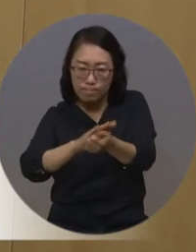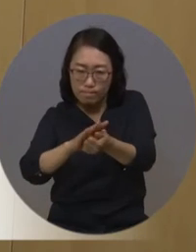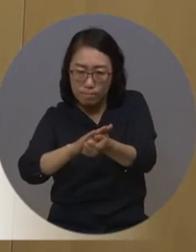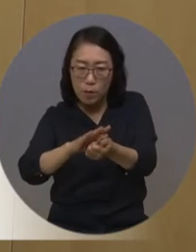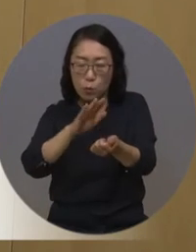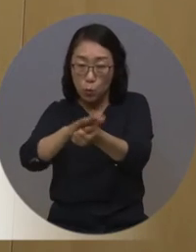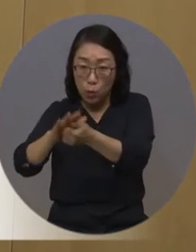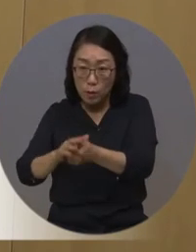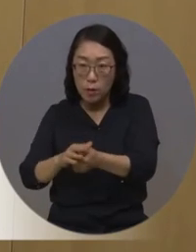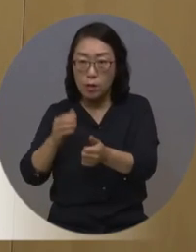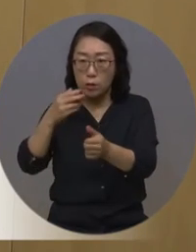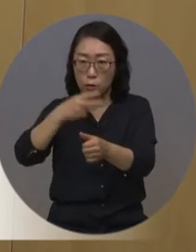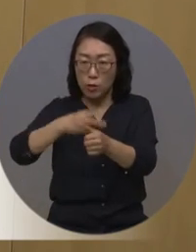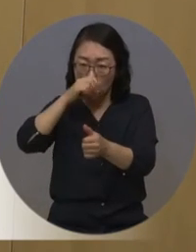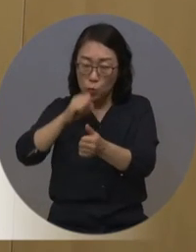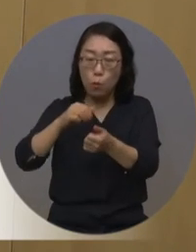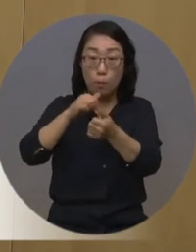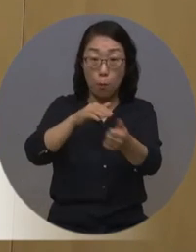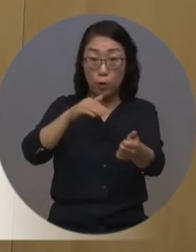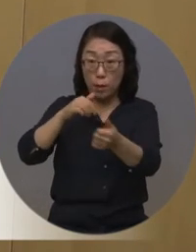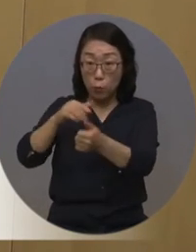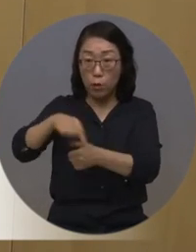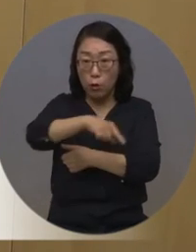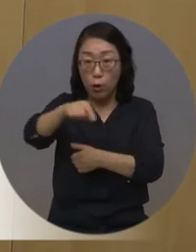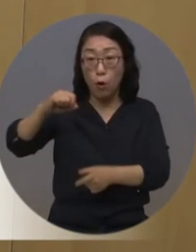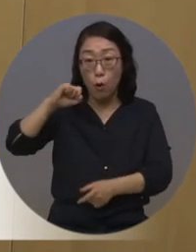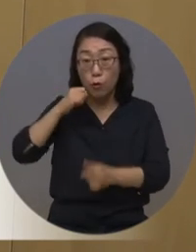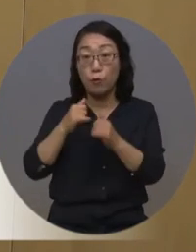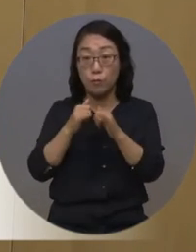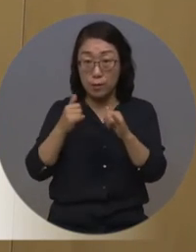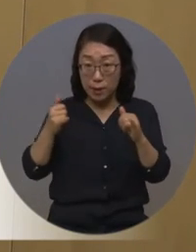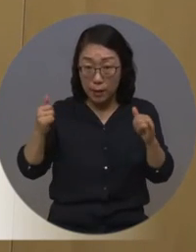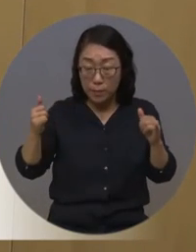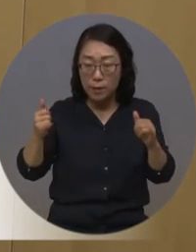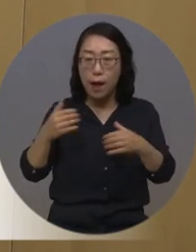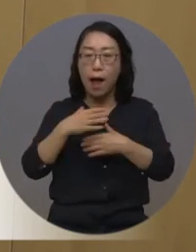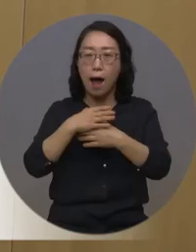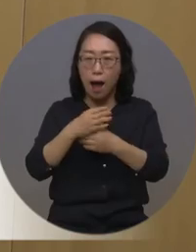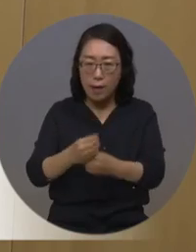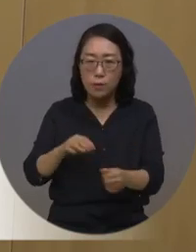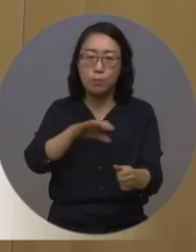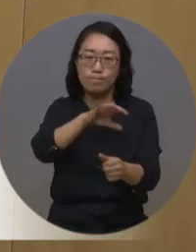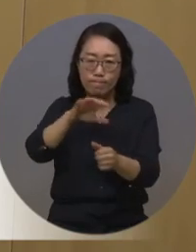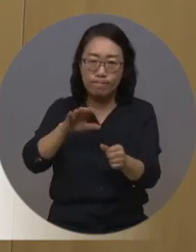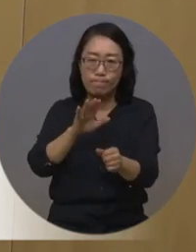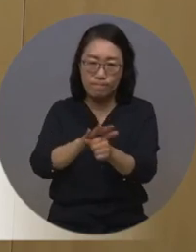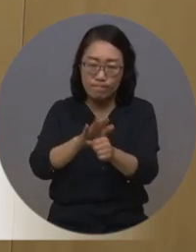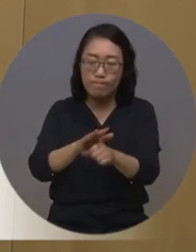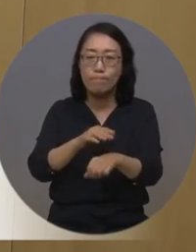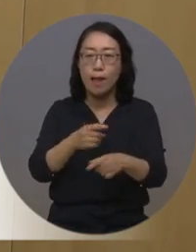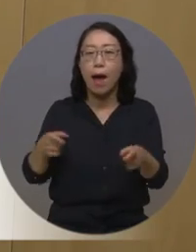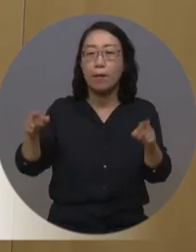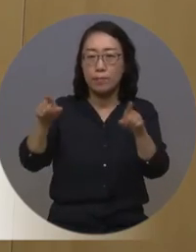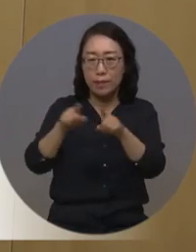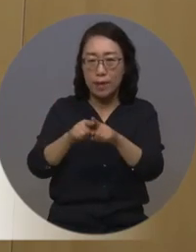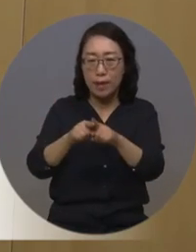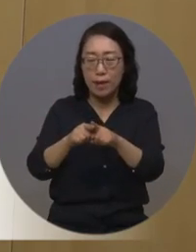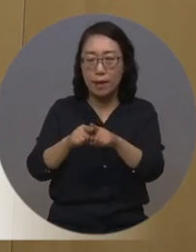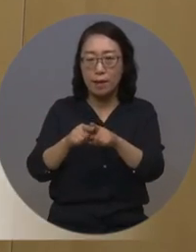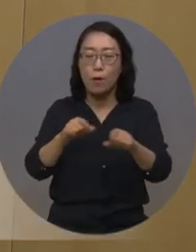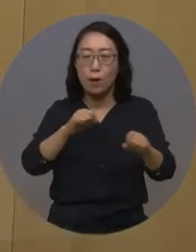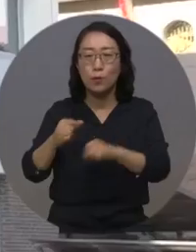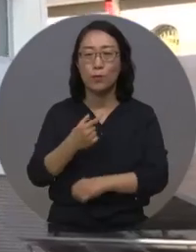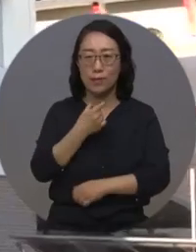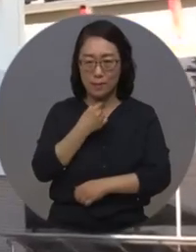좋은 선생님 파견해서 지역사회에 어려움을 겪고 있는 이웃들을 안전하게 지켜내는 일들을 함께 협력해서